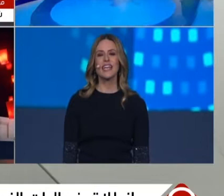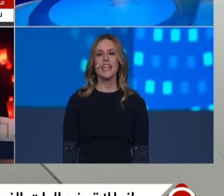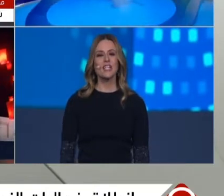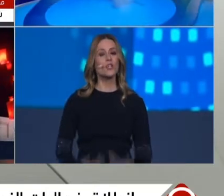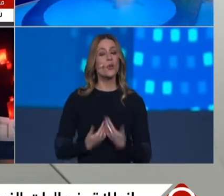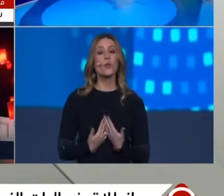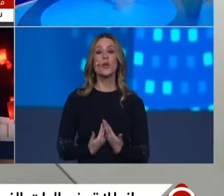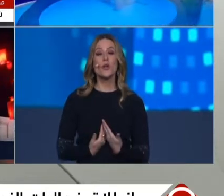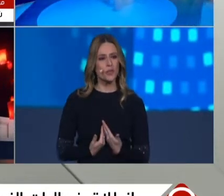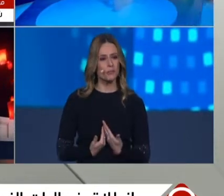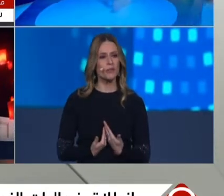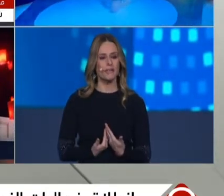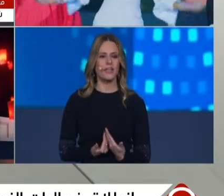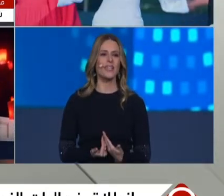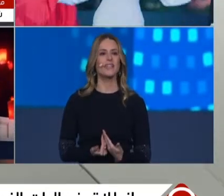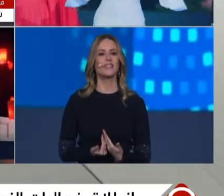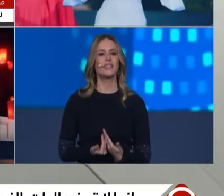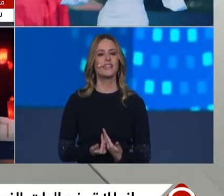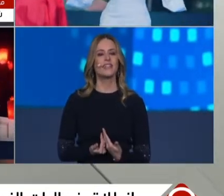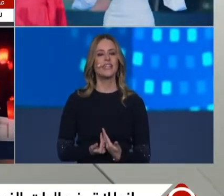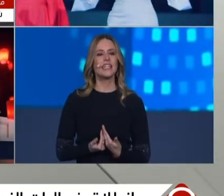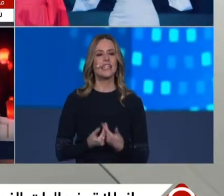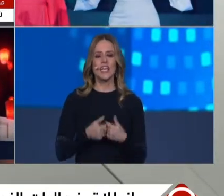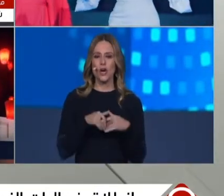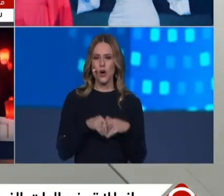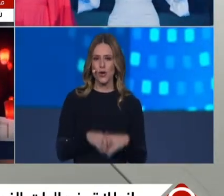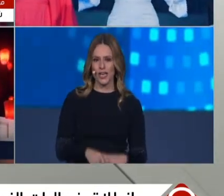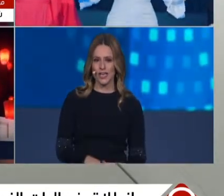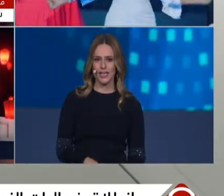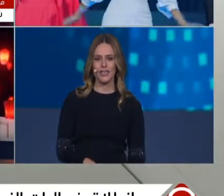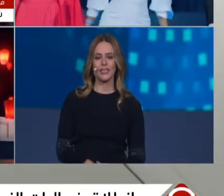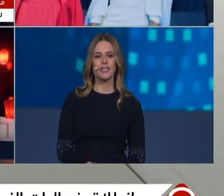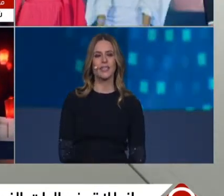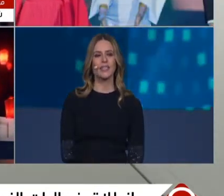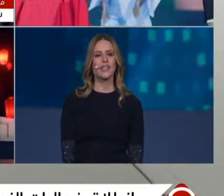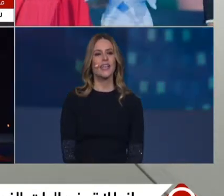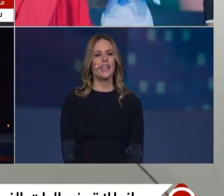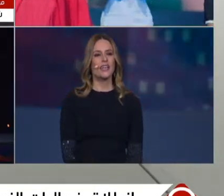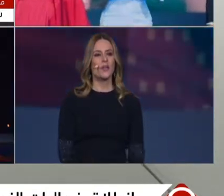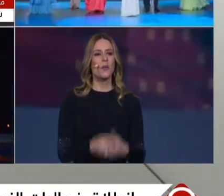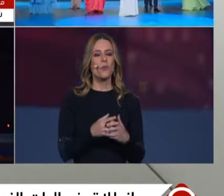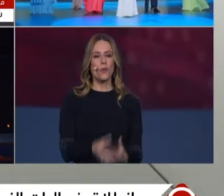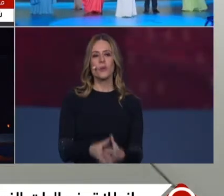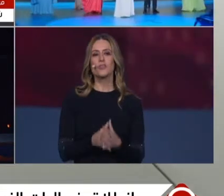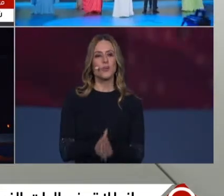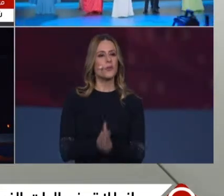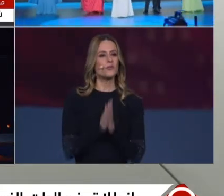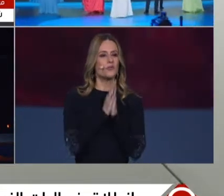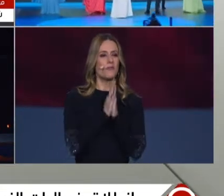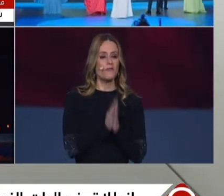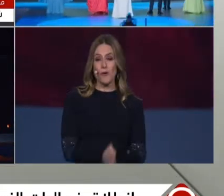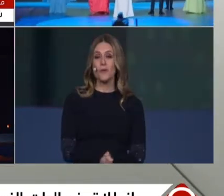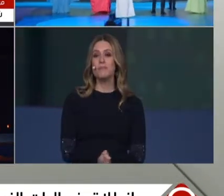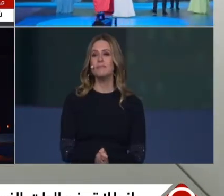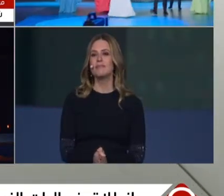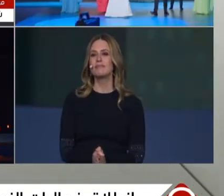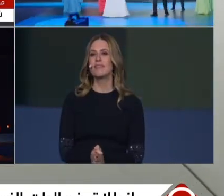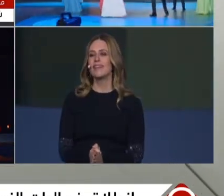هنصرفها على ان احنا ندخل الانترنت علشان الناس تتعلم؟ ففترة الكورونا من ساعة ما الجائحة بدأت ناس كتيرة